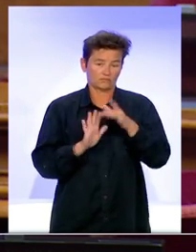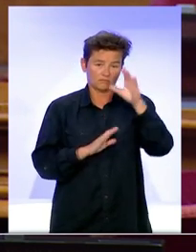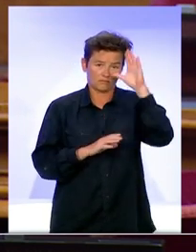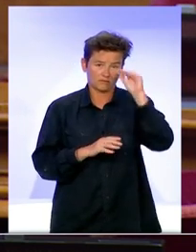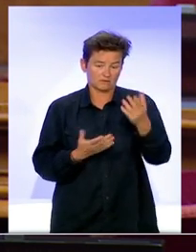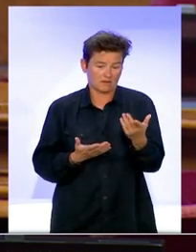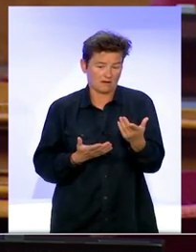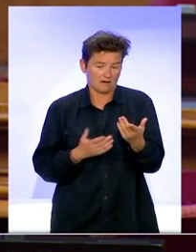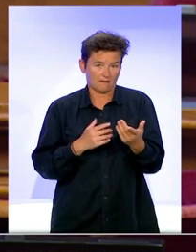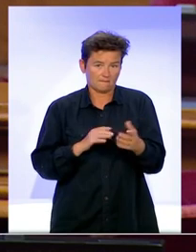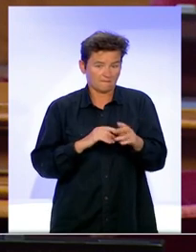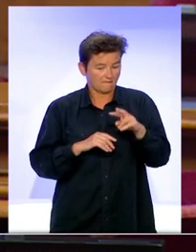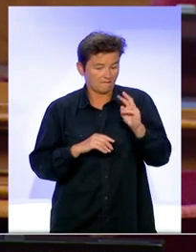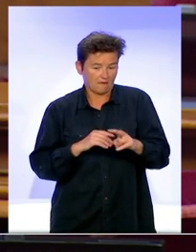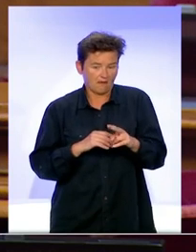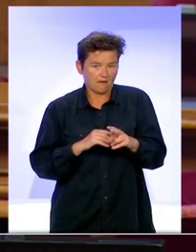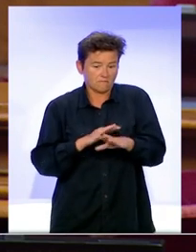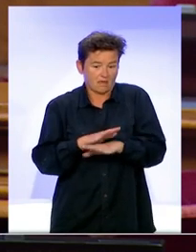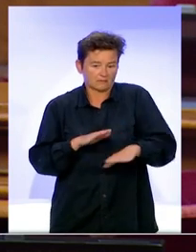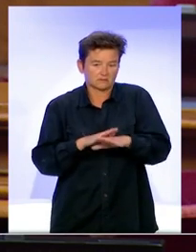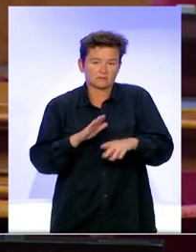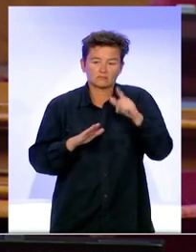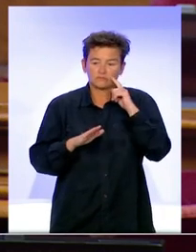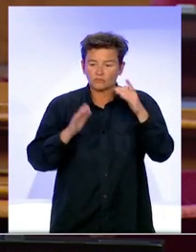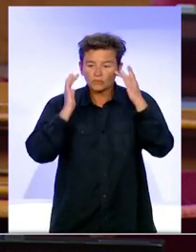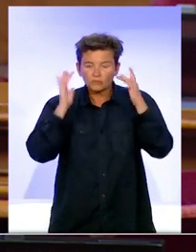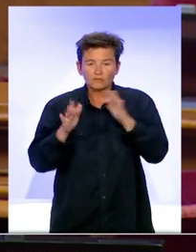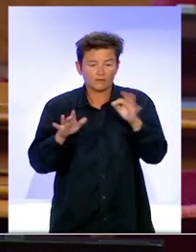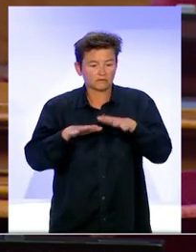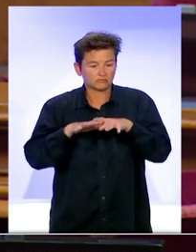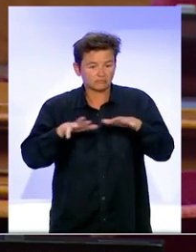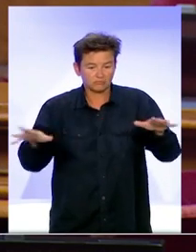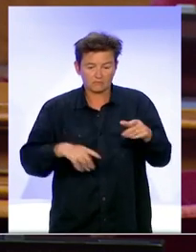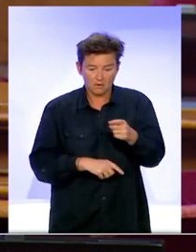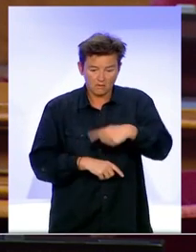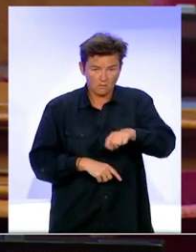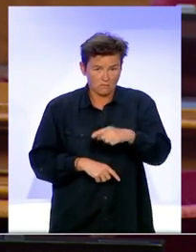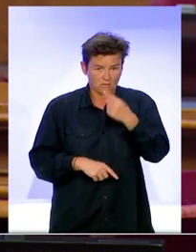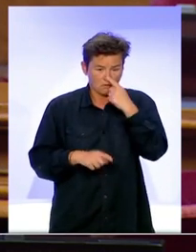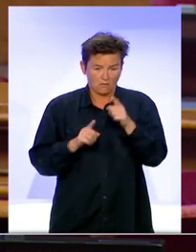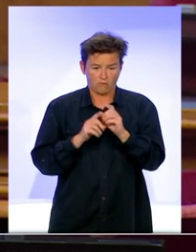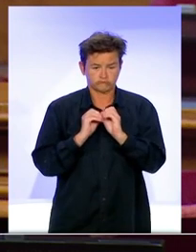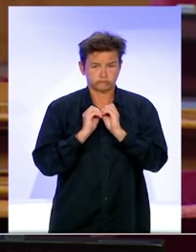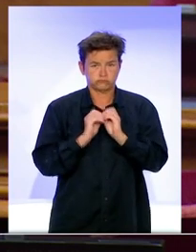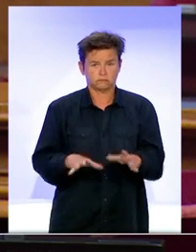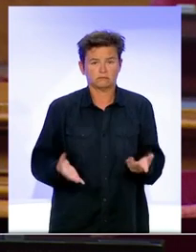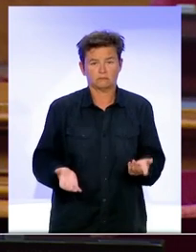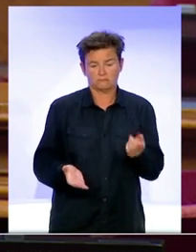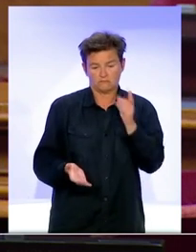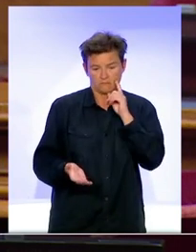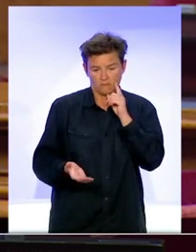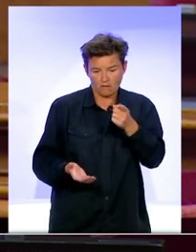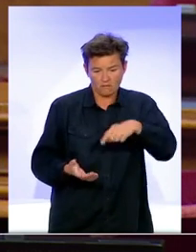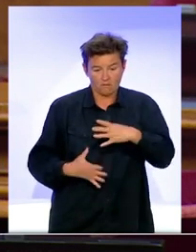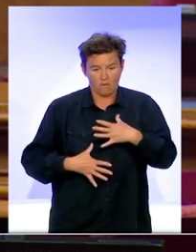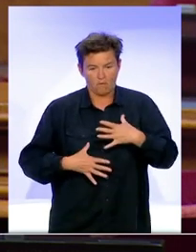lesquels repose le rayonnement culturel de notre pays, qui se sentent totalement abandonnés, vivent avec angoisse